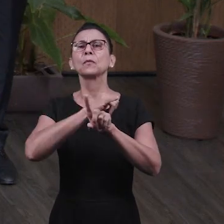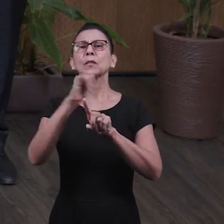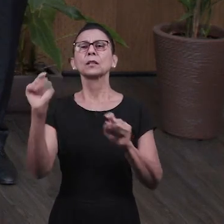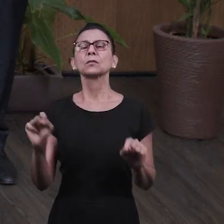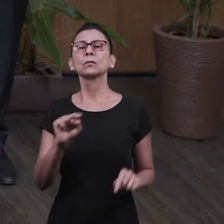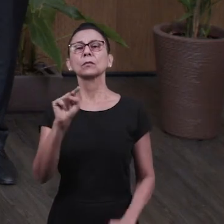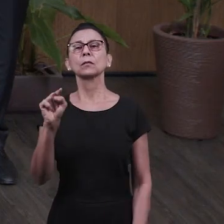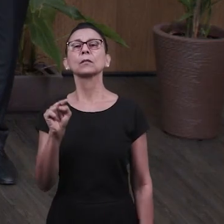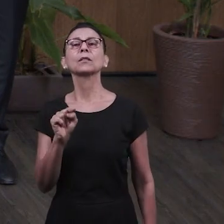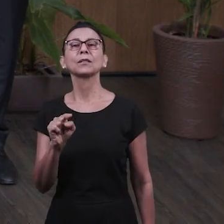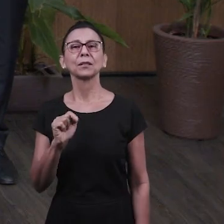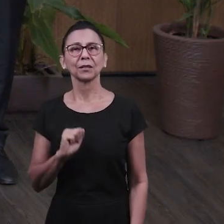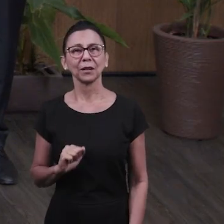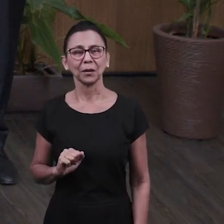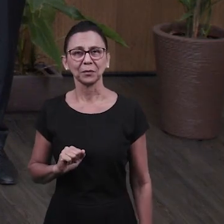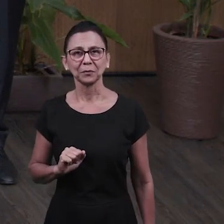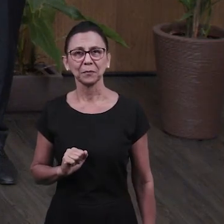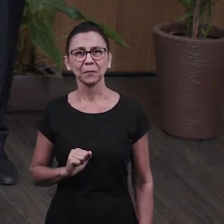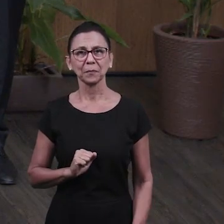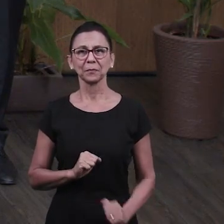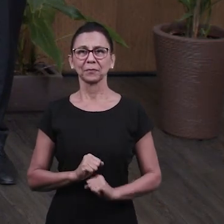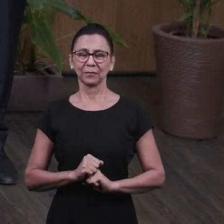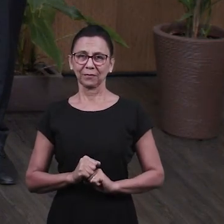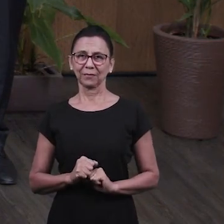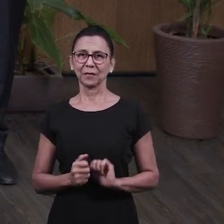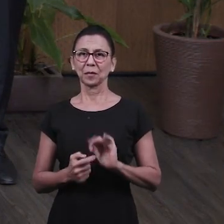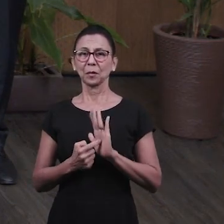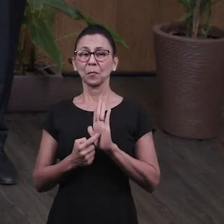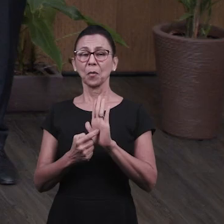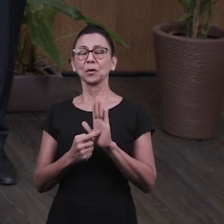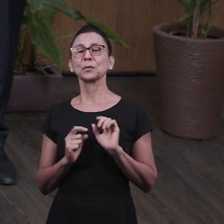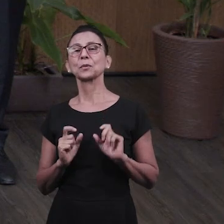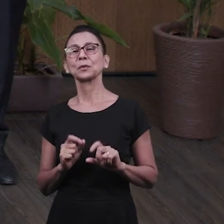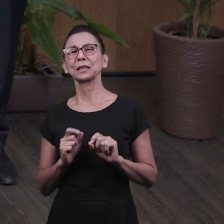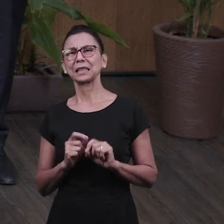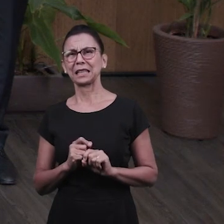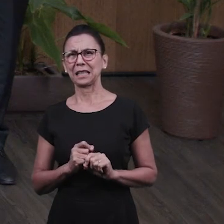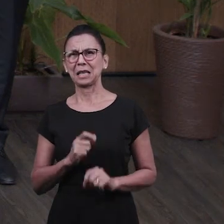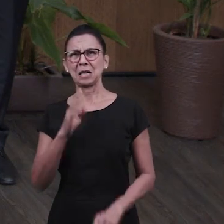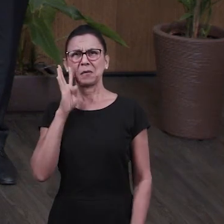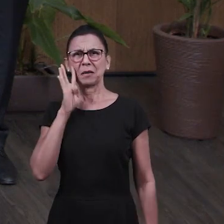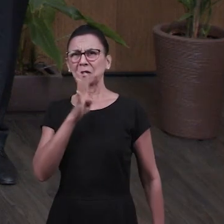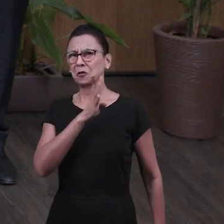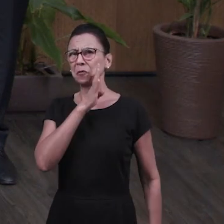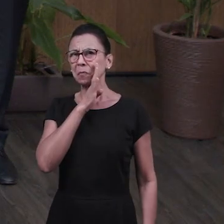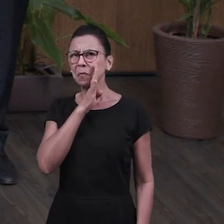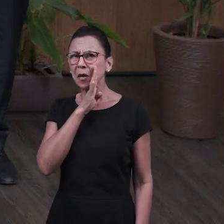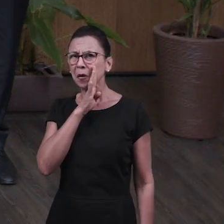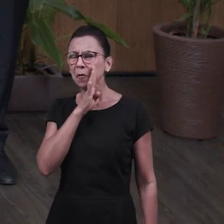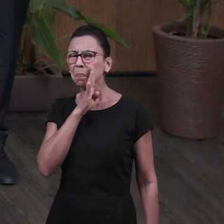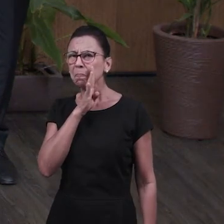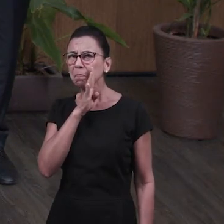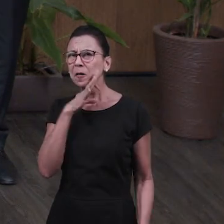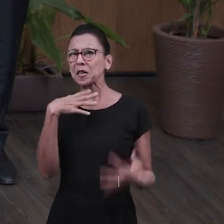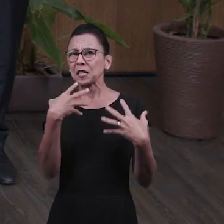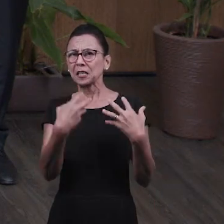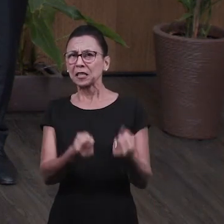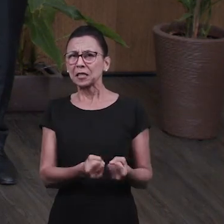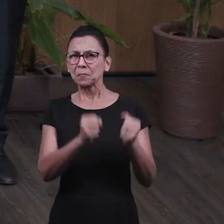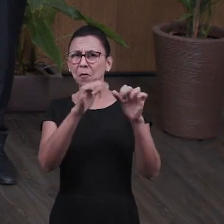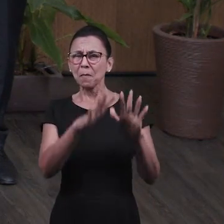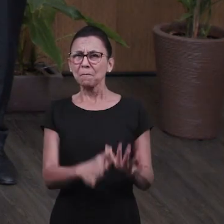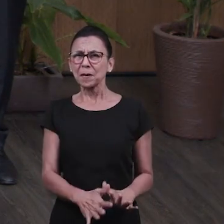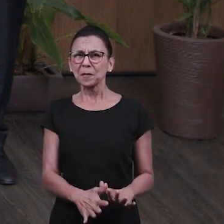Quel est l'enseignement prophétique qui montre que Bartimée a reçu beaucoup plus que